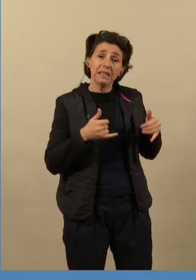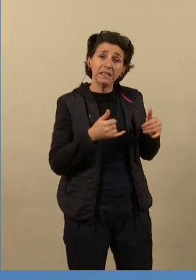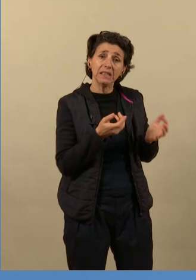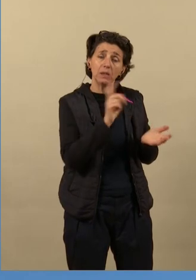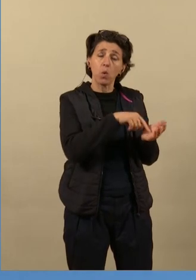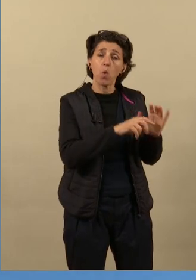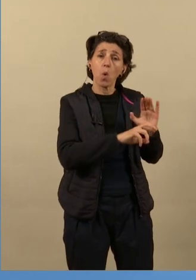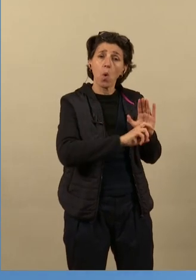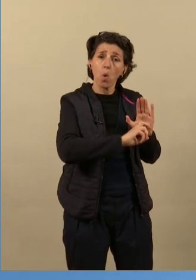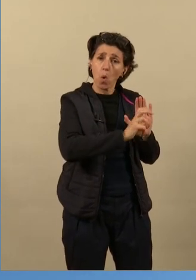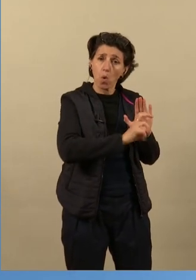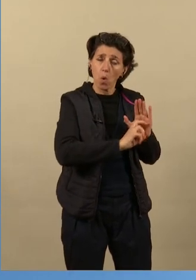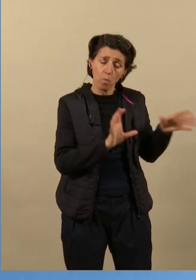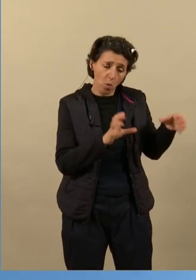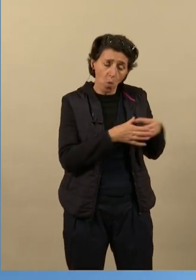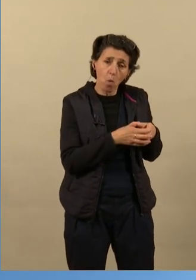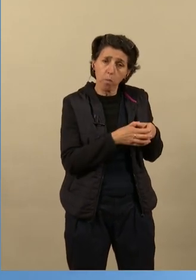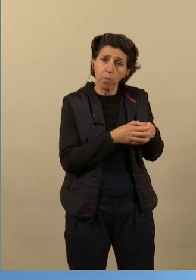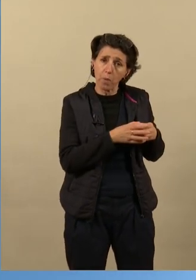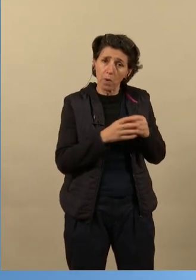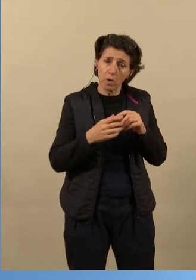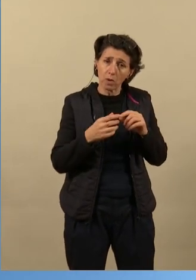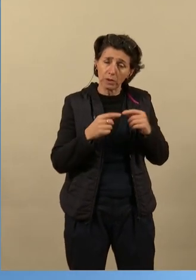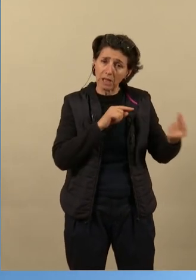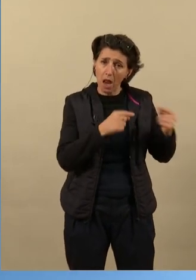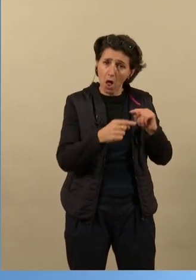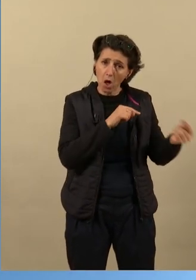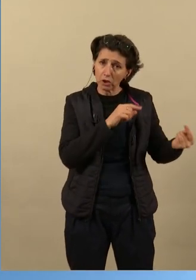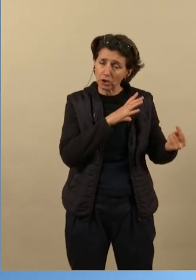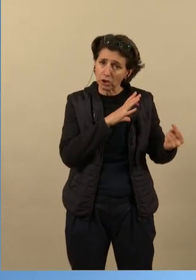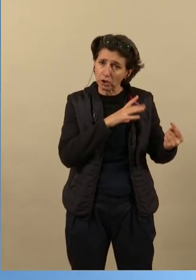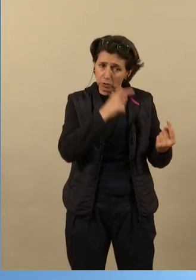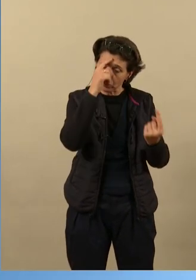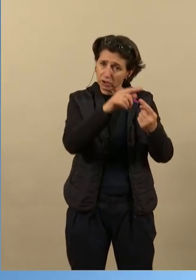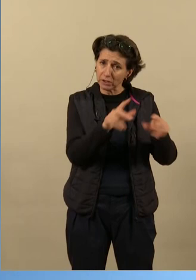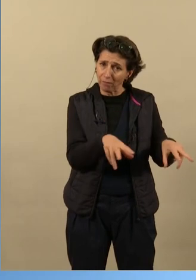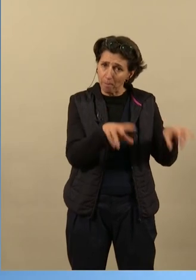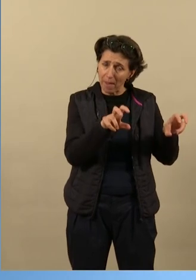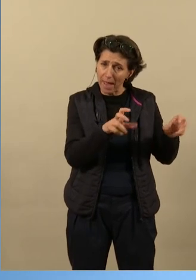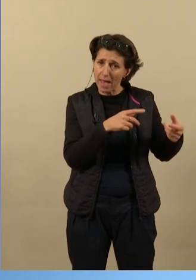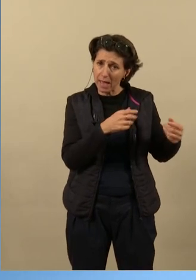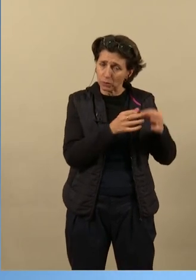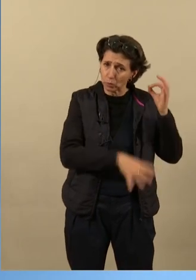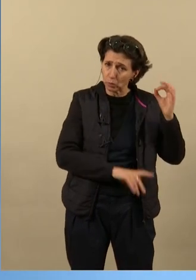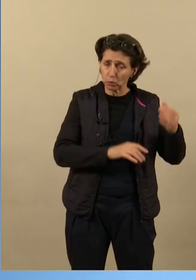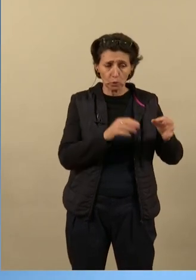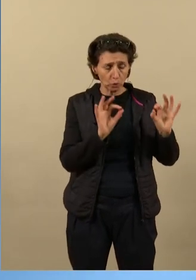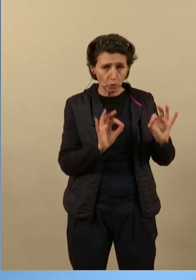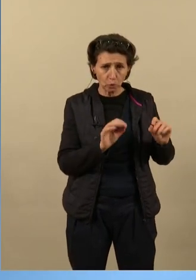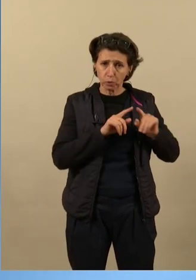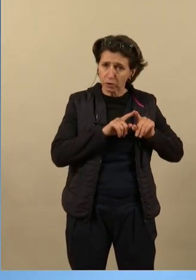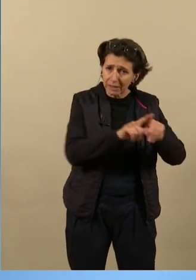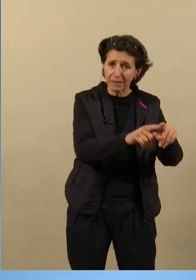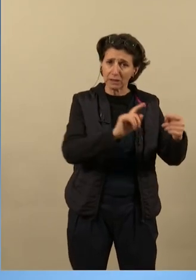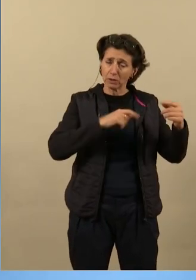un groupe de dialogue autour de la paix et une solution je durable basé sur le droit